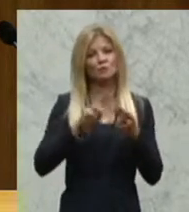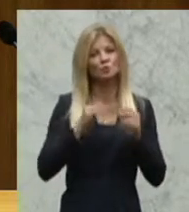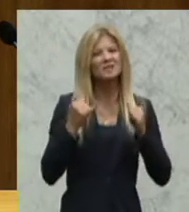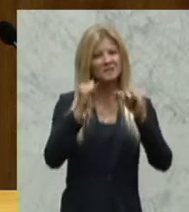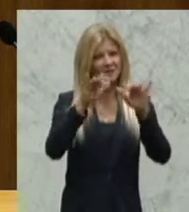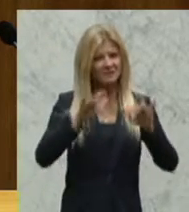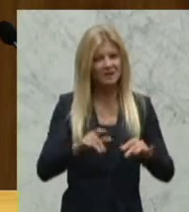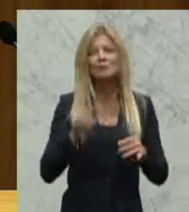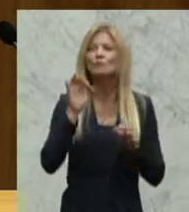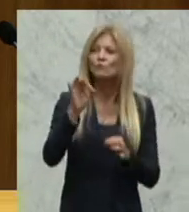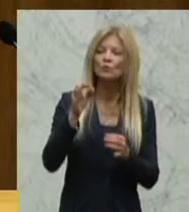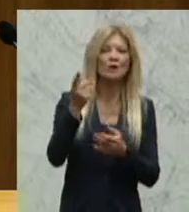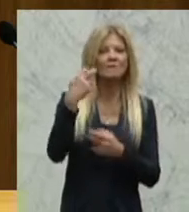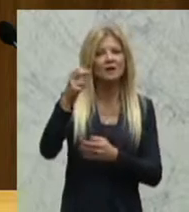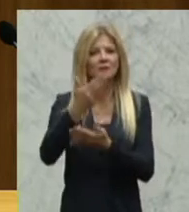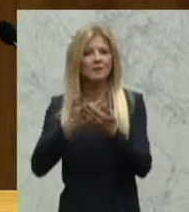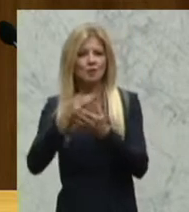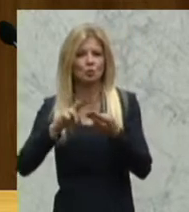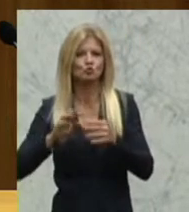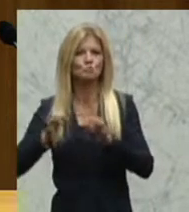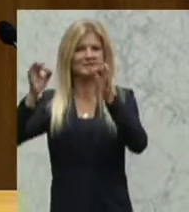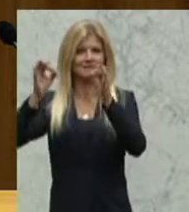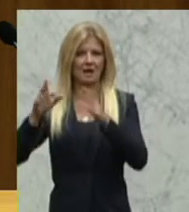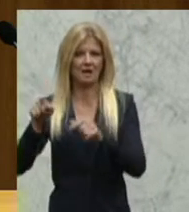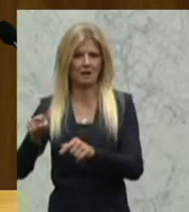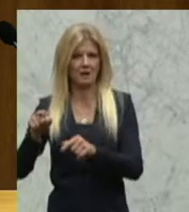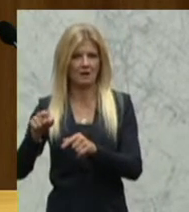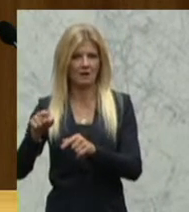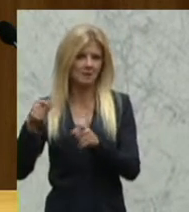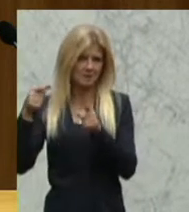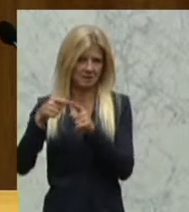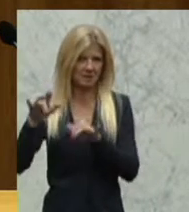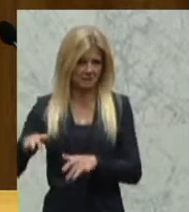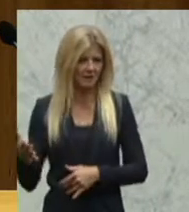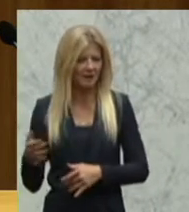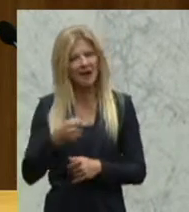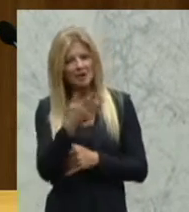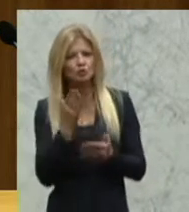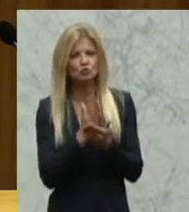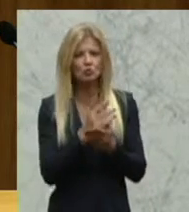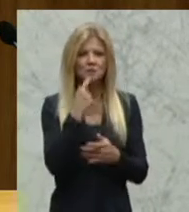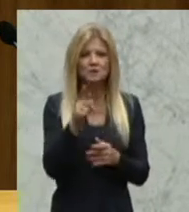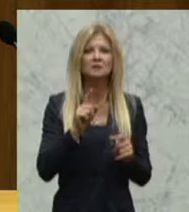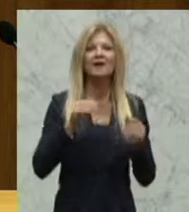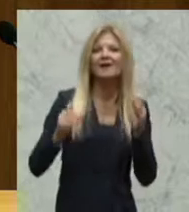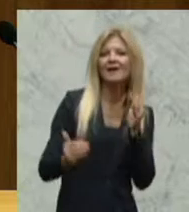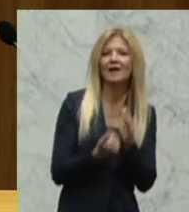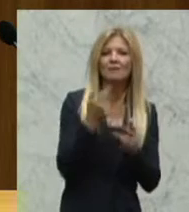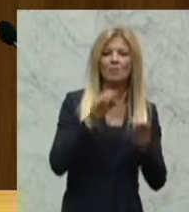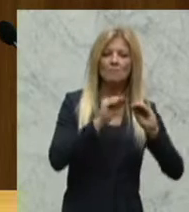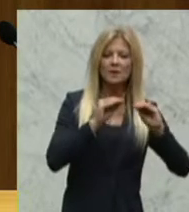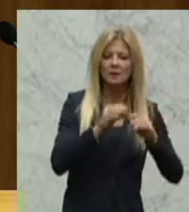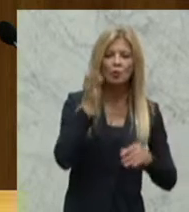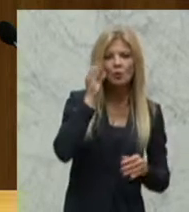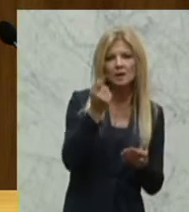und Spezialisierung in diesem Bereich zum Ziel haben. Einiges wurde schon genannt, die Reform der Pädagoginnenbildung,